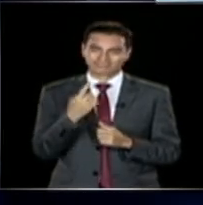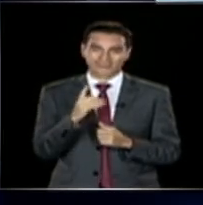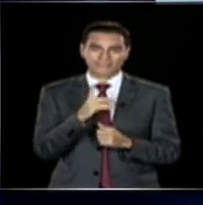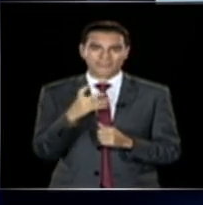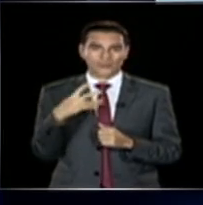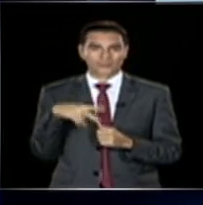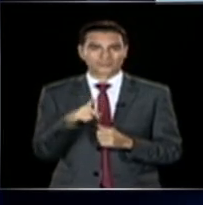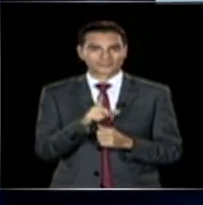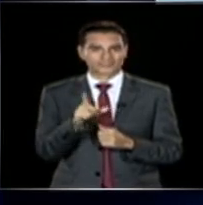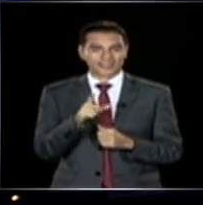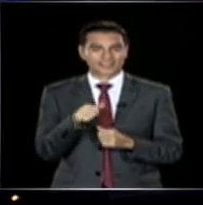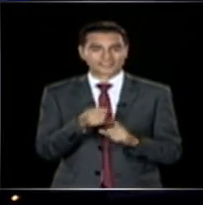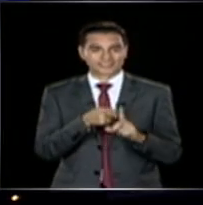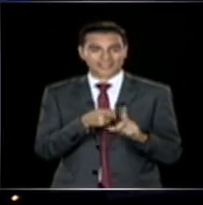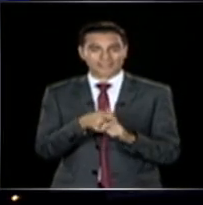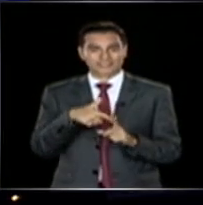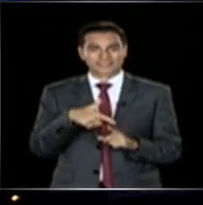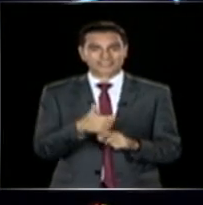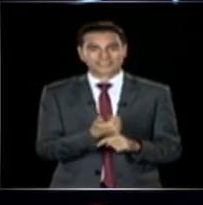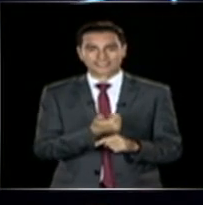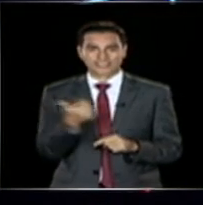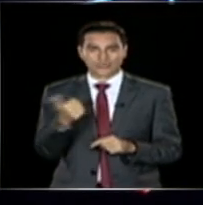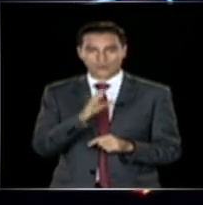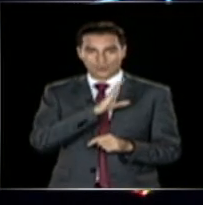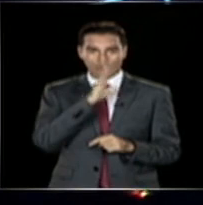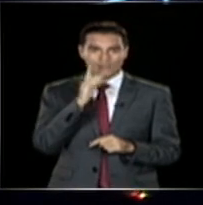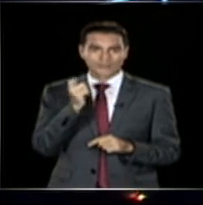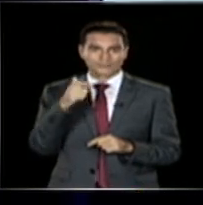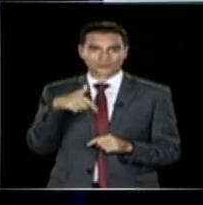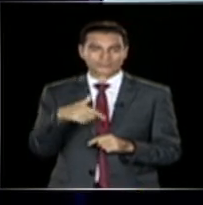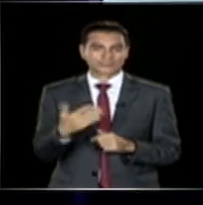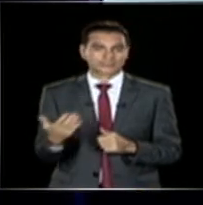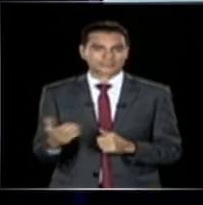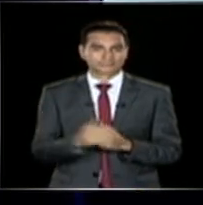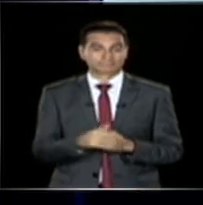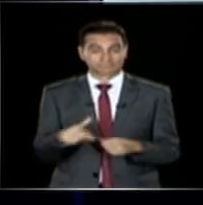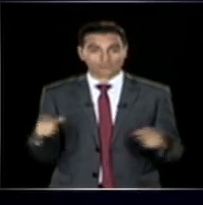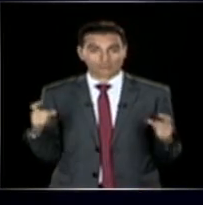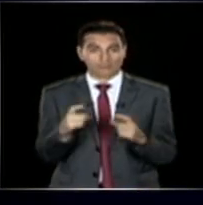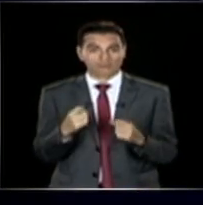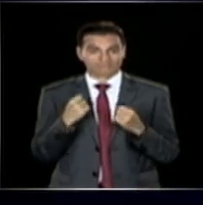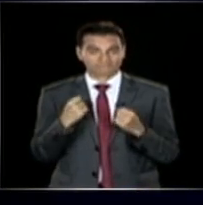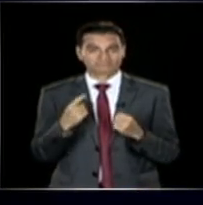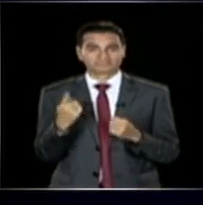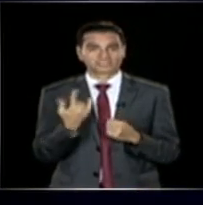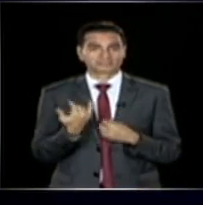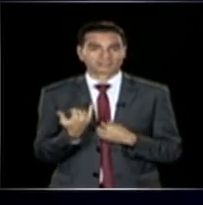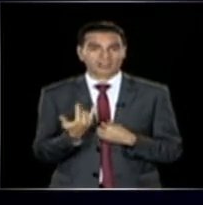صح. السهم 60 خوفه 65. مباراة مش